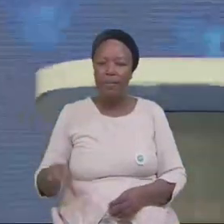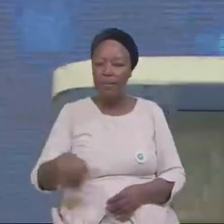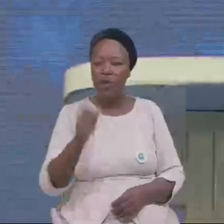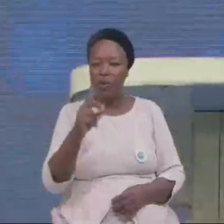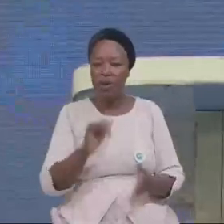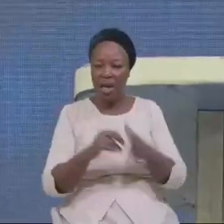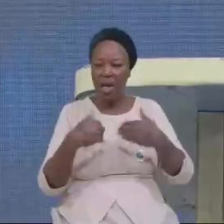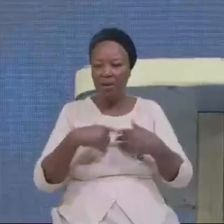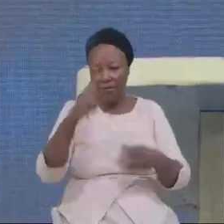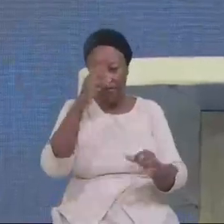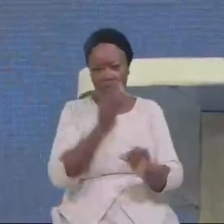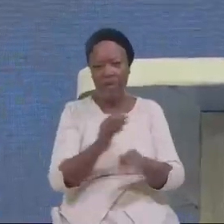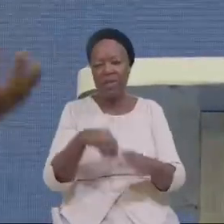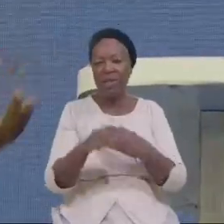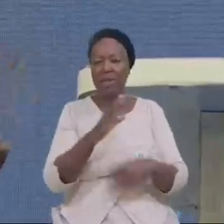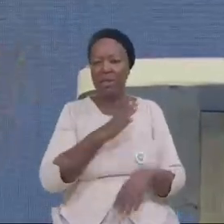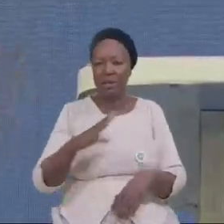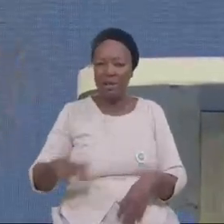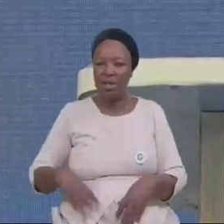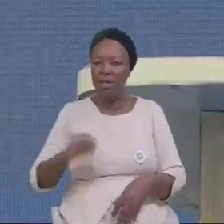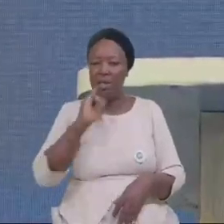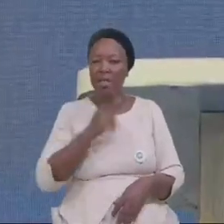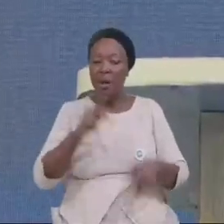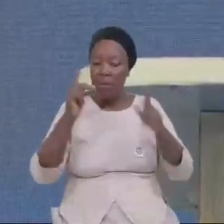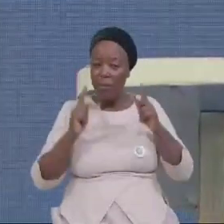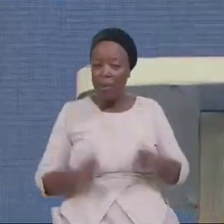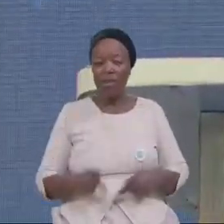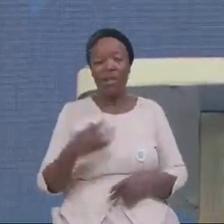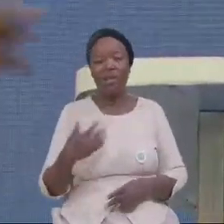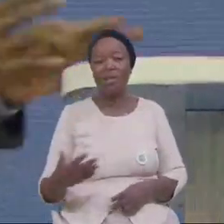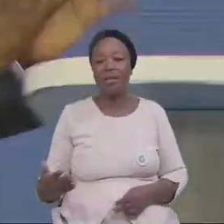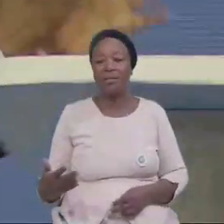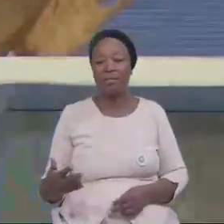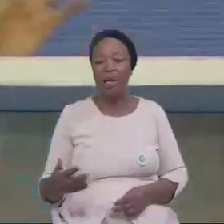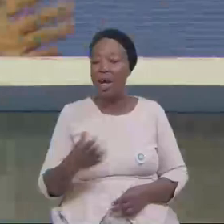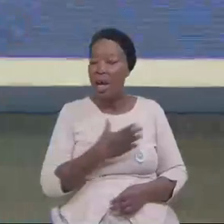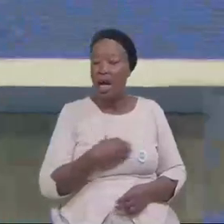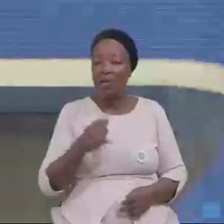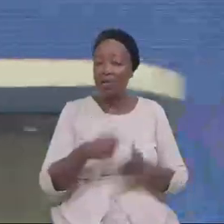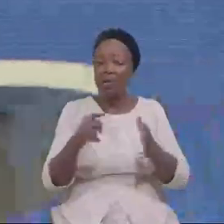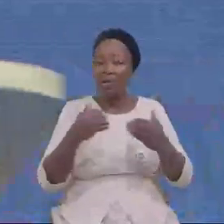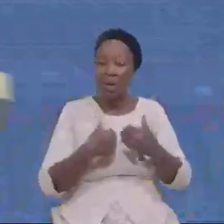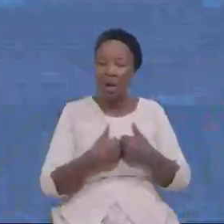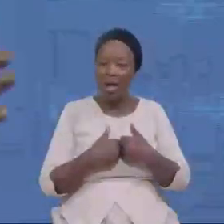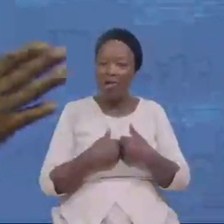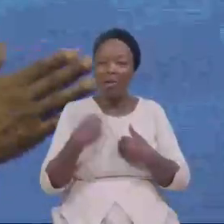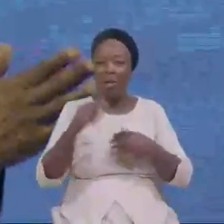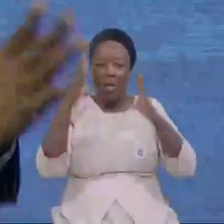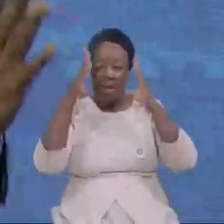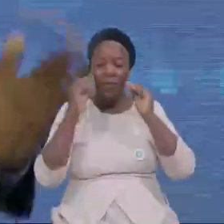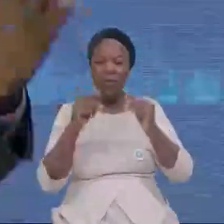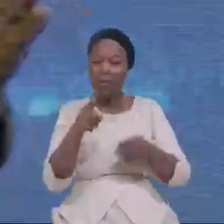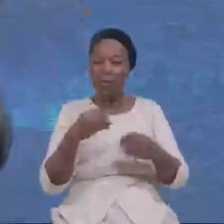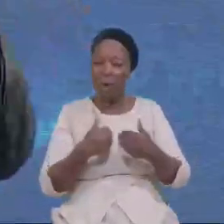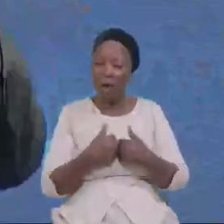Quiconque a la foi en Christ, c'est une chose personnelle. Et ce que tu as, l'expérience que tu